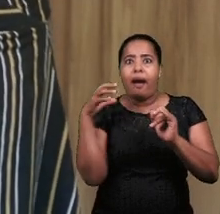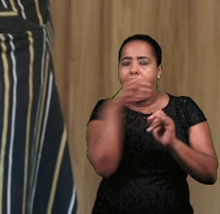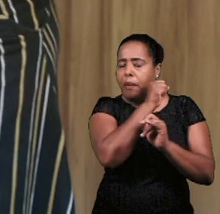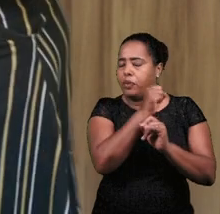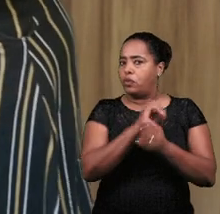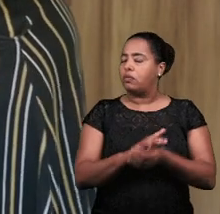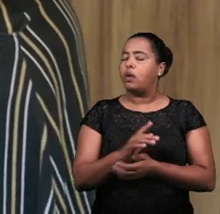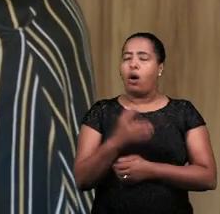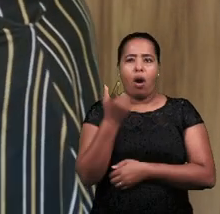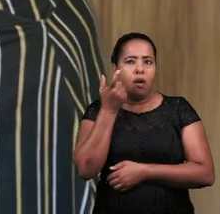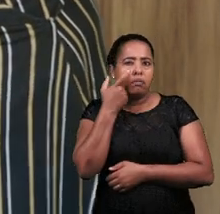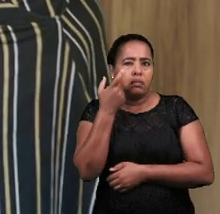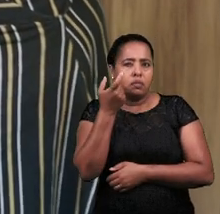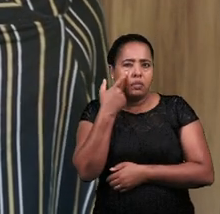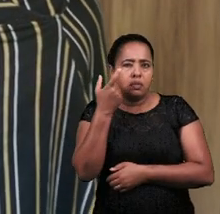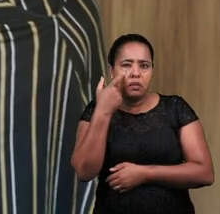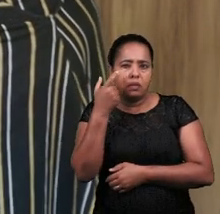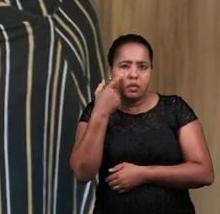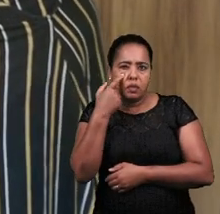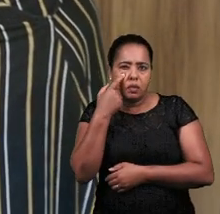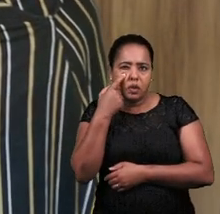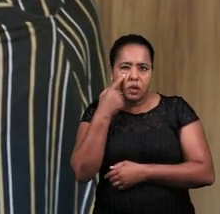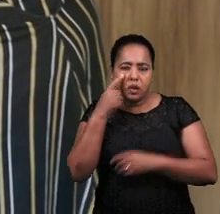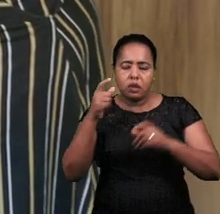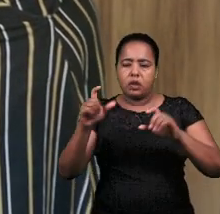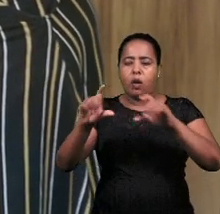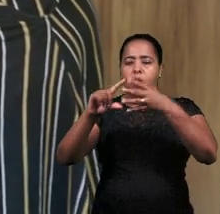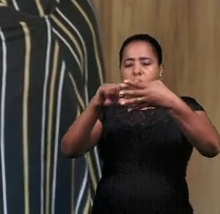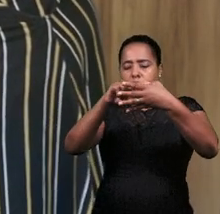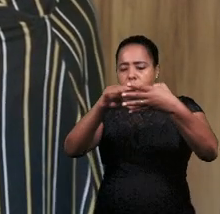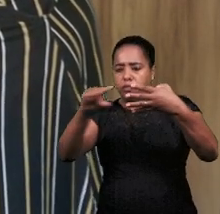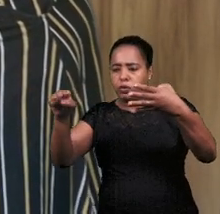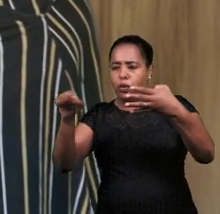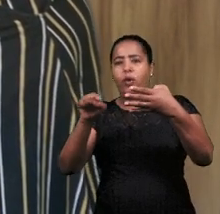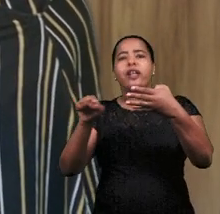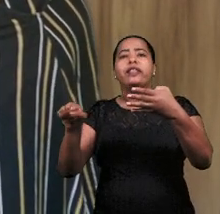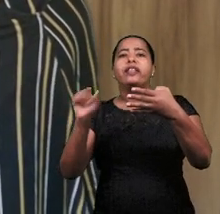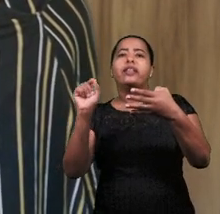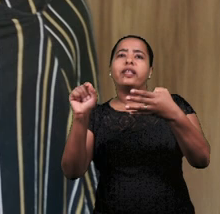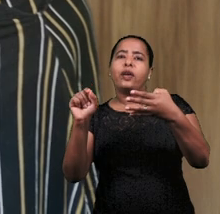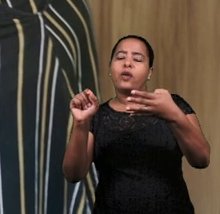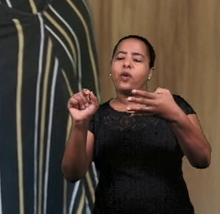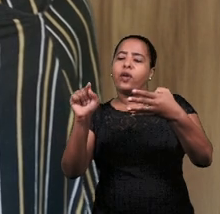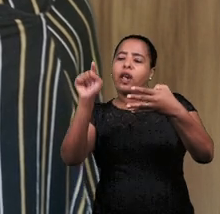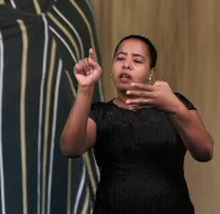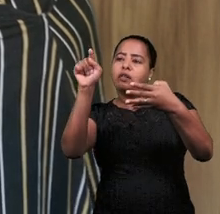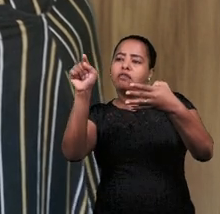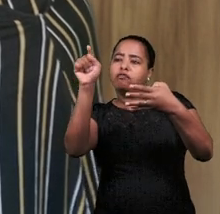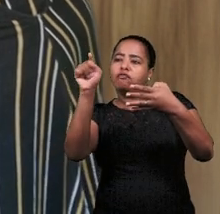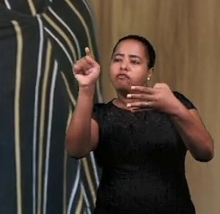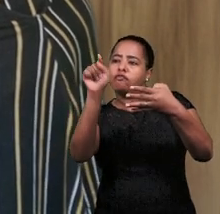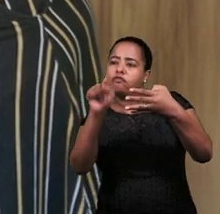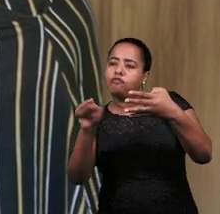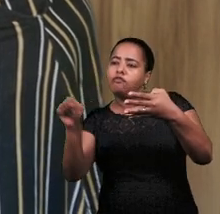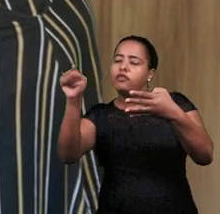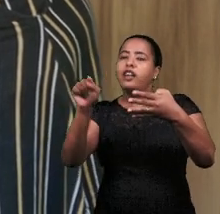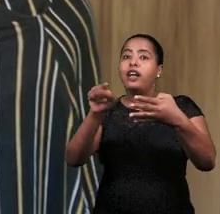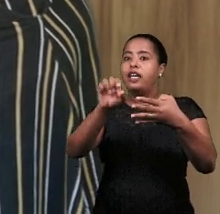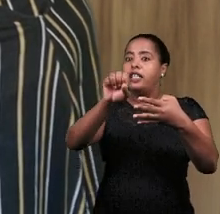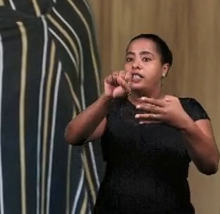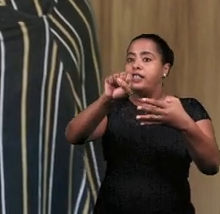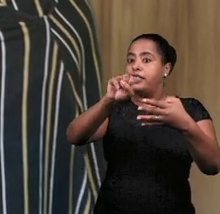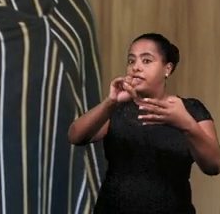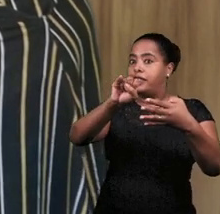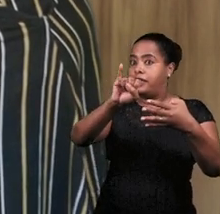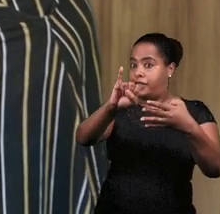j'attire votre attention pour ce moment ici de la louange. Ici, nous avons 2 notes, Si, Do.